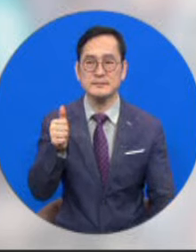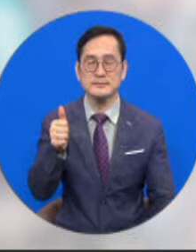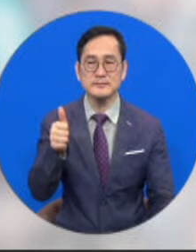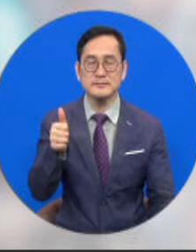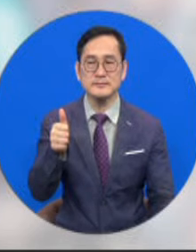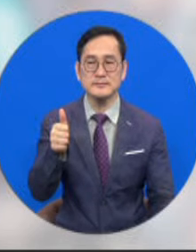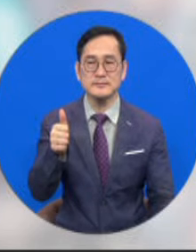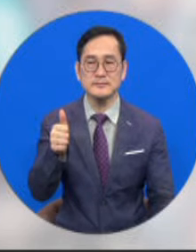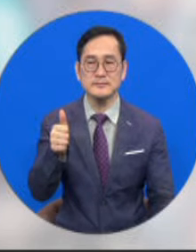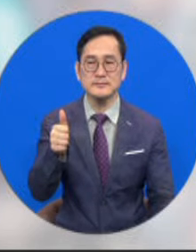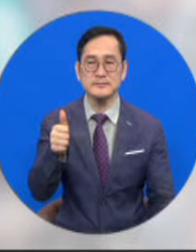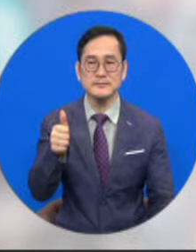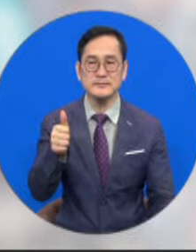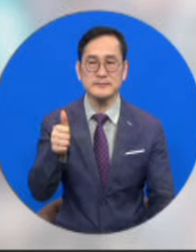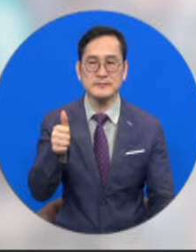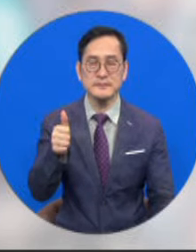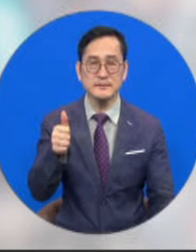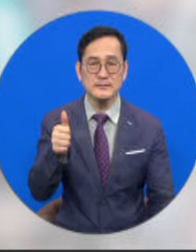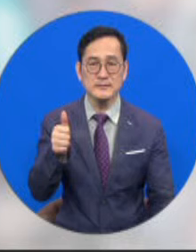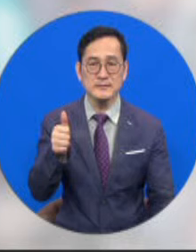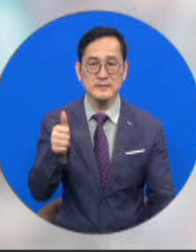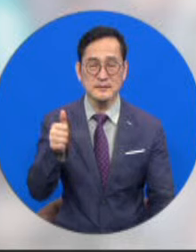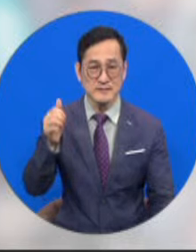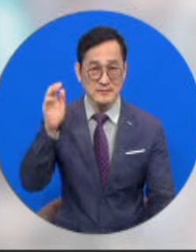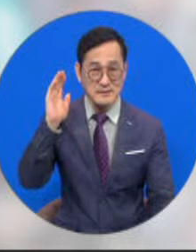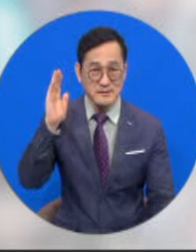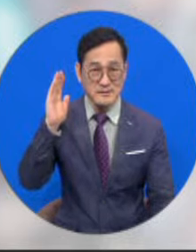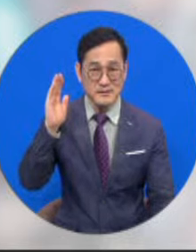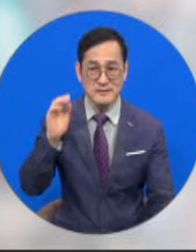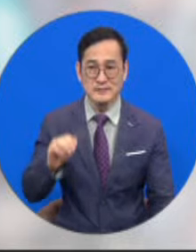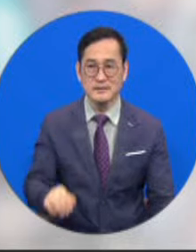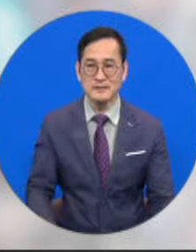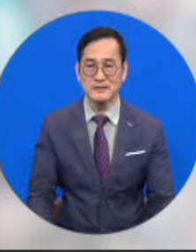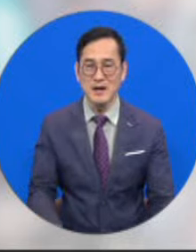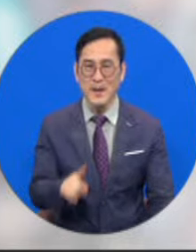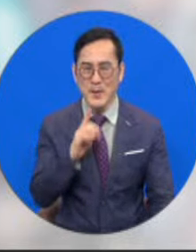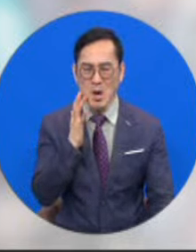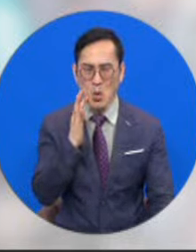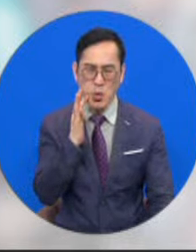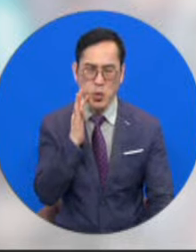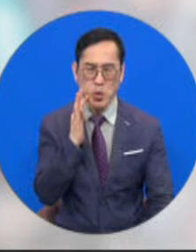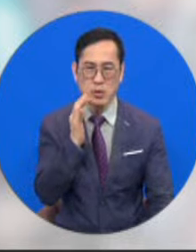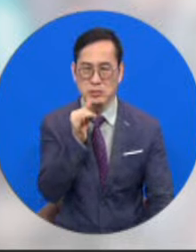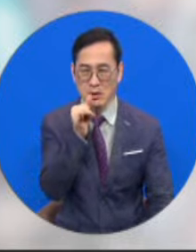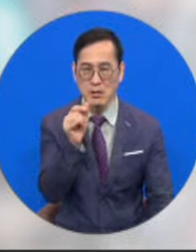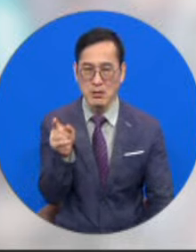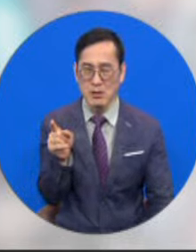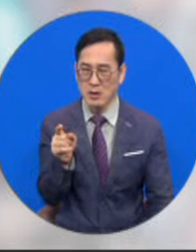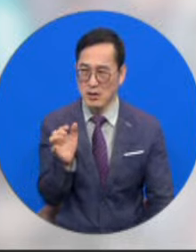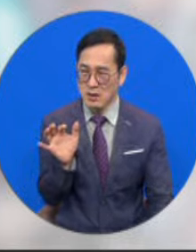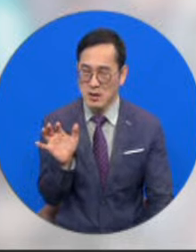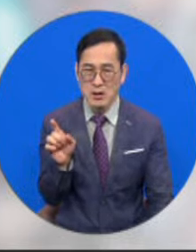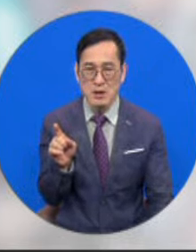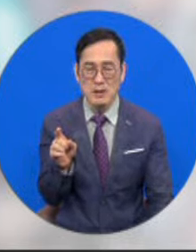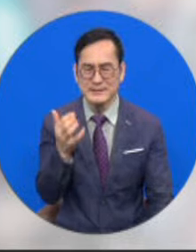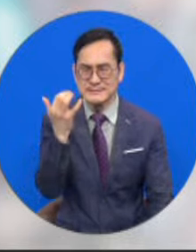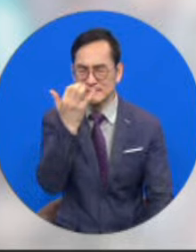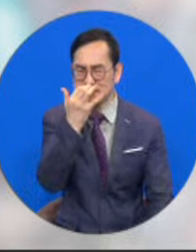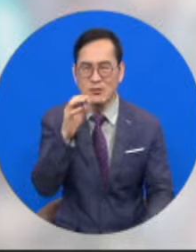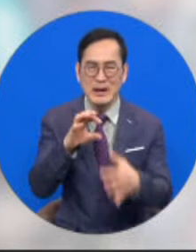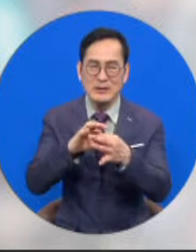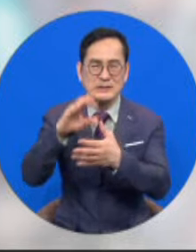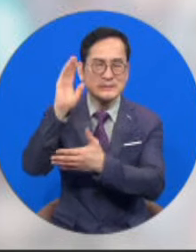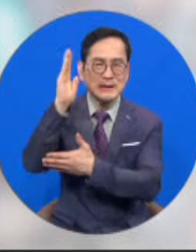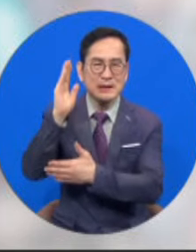논란이라는 논란이고 있는데 저희가 너무 외설적인 표현이 있어서 방송에서 참마 소개하지 못하는 부분도